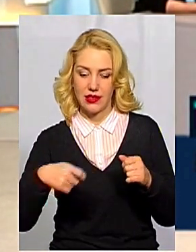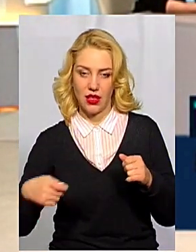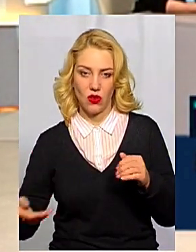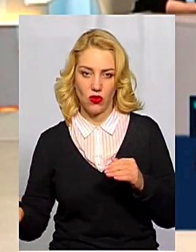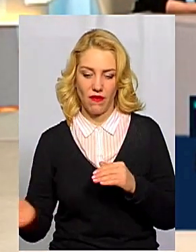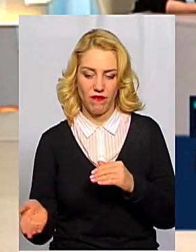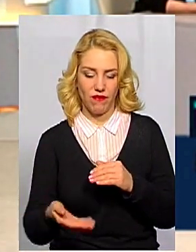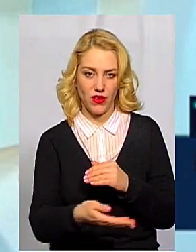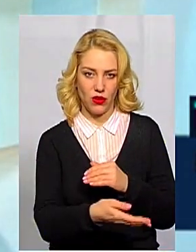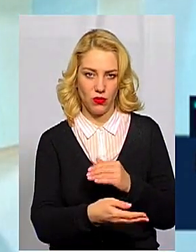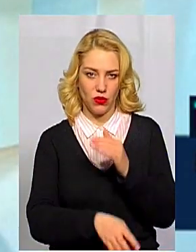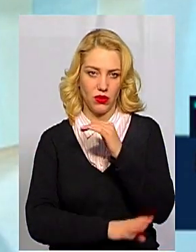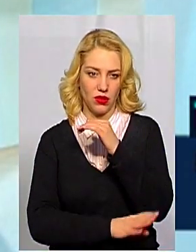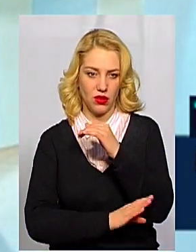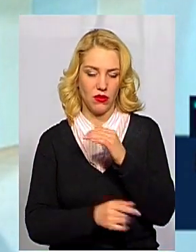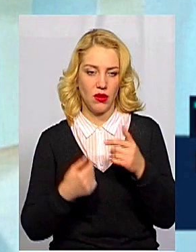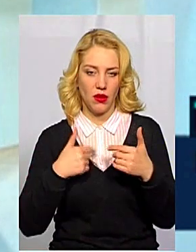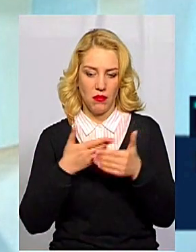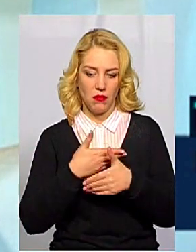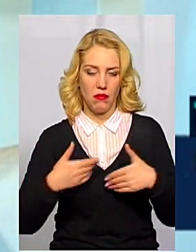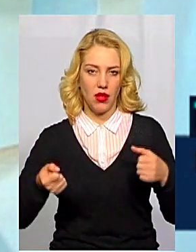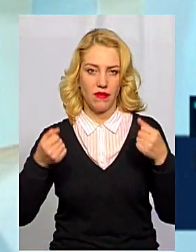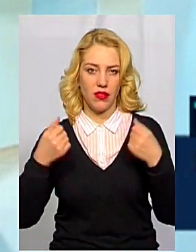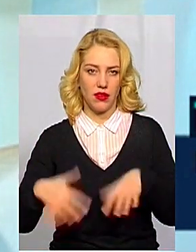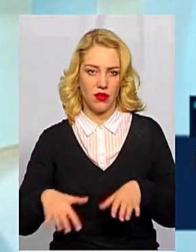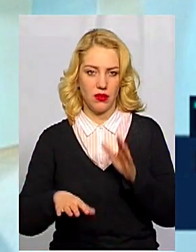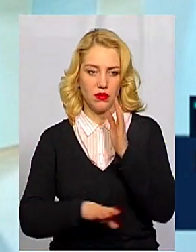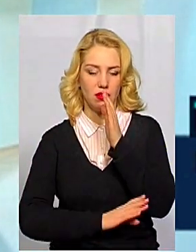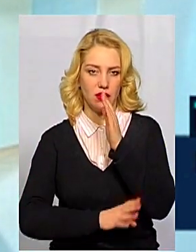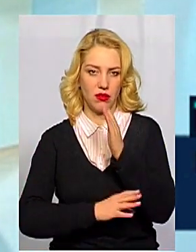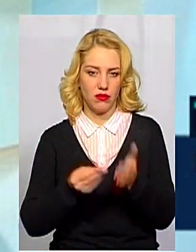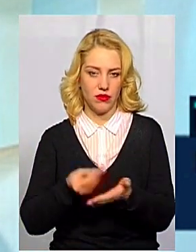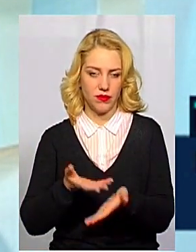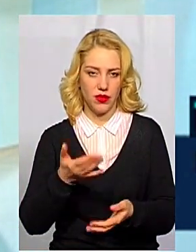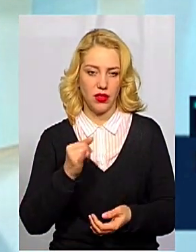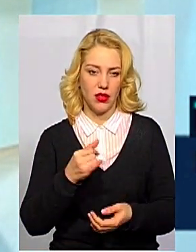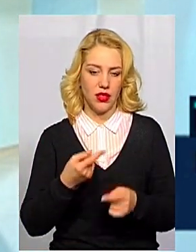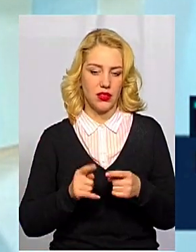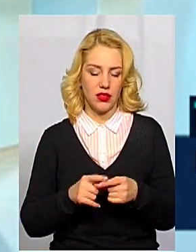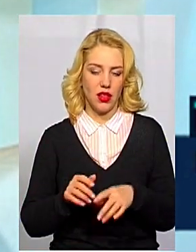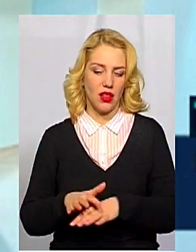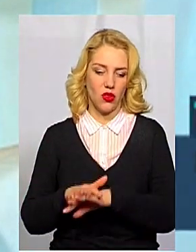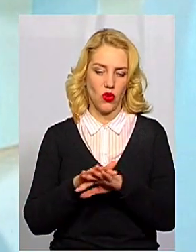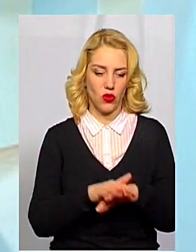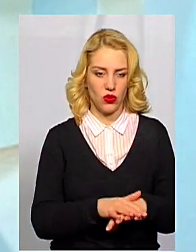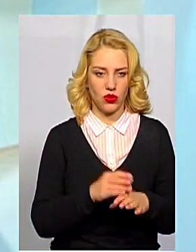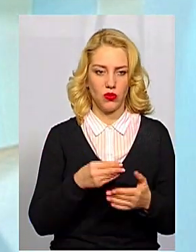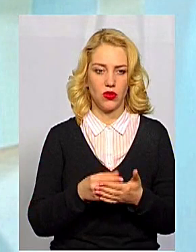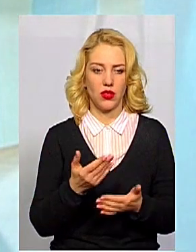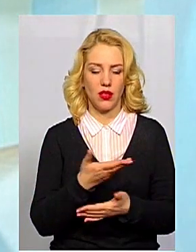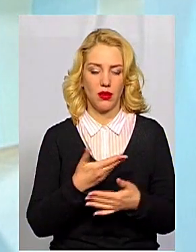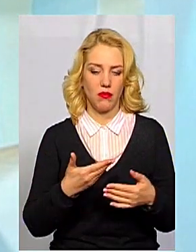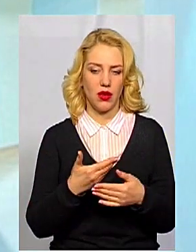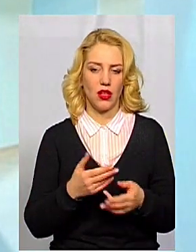то ми втратимо цінний ресурс і надходження до бюджету, і, по суті, ми шкодимо і екології,